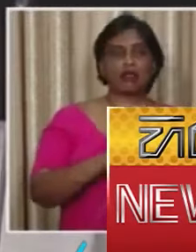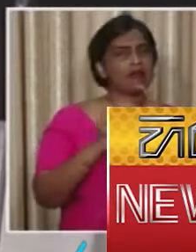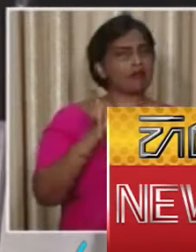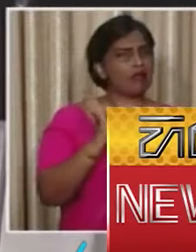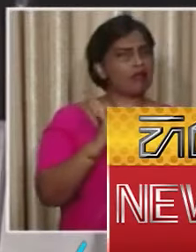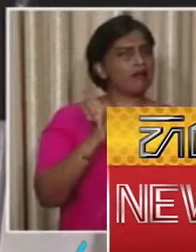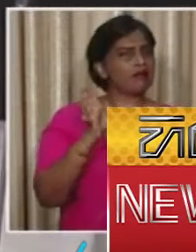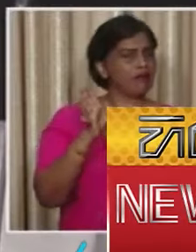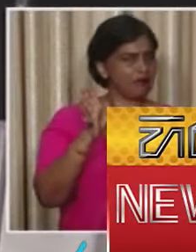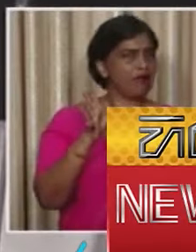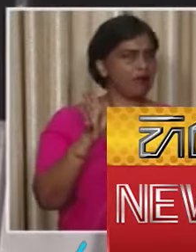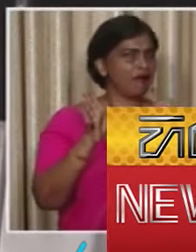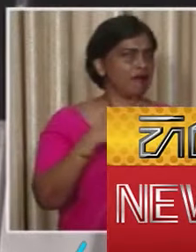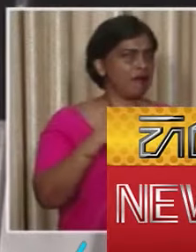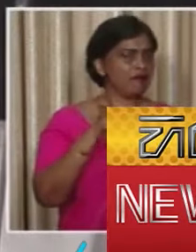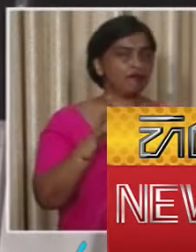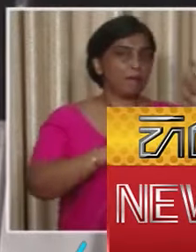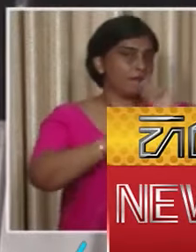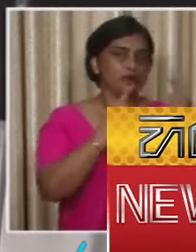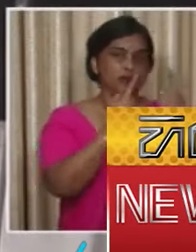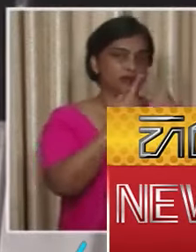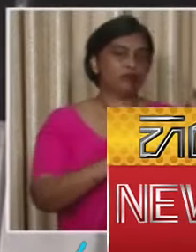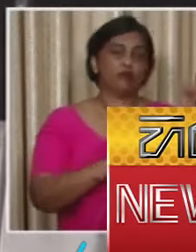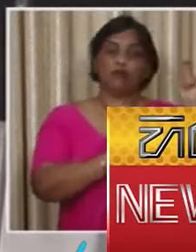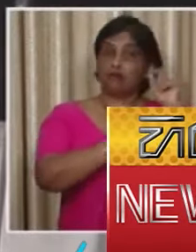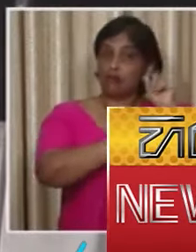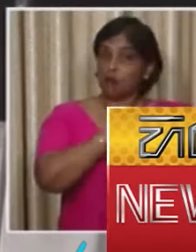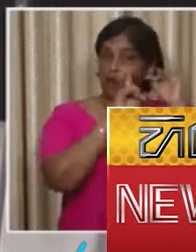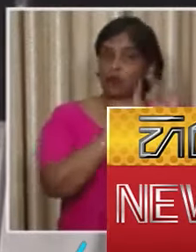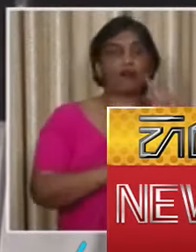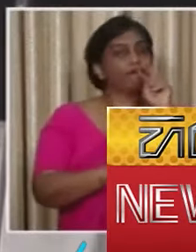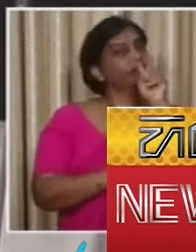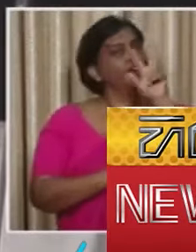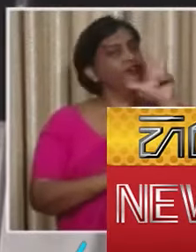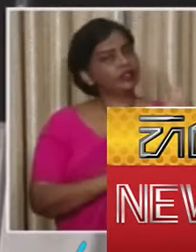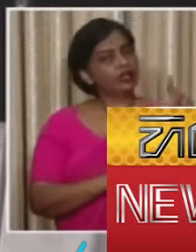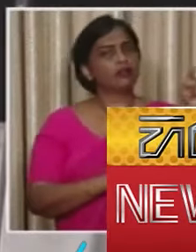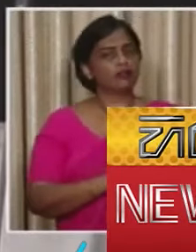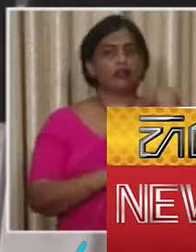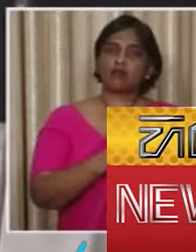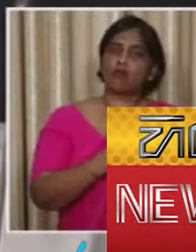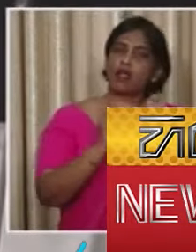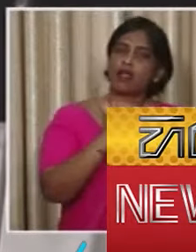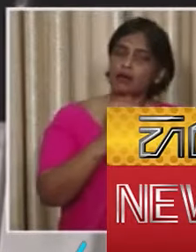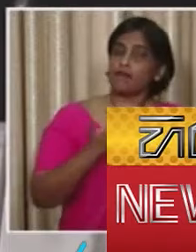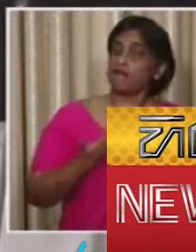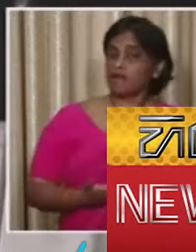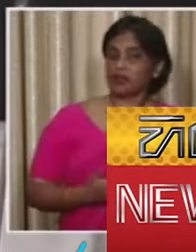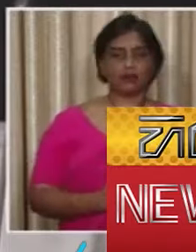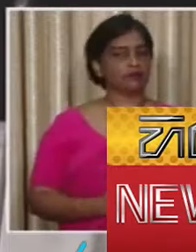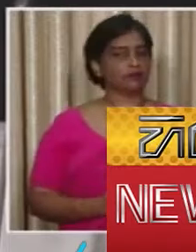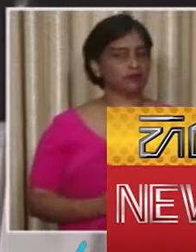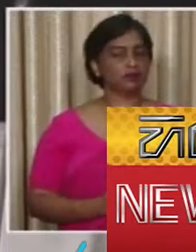සඳහා ඔවුන් ඉදිරිපත් කළ සැලැස්ම ඊට වෙනස්. ඒ සැලැස්ම අනුව 2028 වෙද්දී ඔවුන්ගේ රාජ්‍ය ණය වර්තමාන